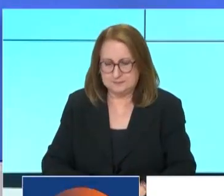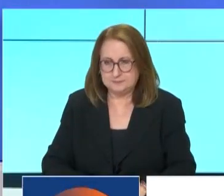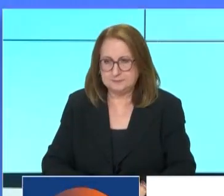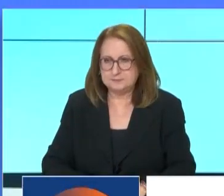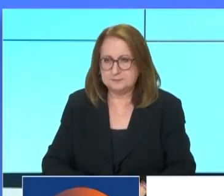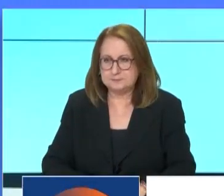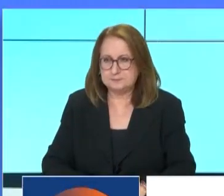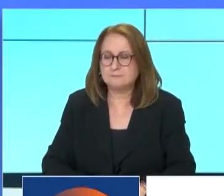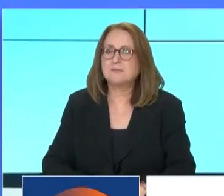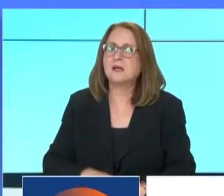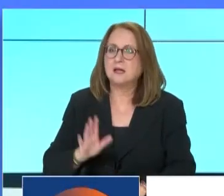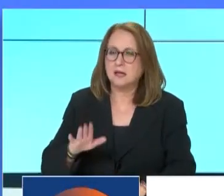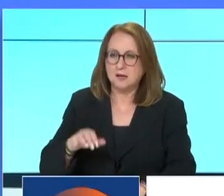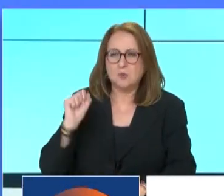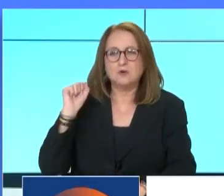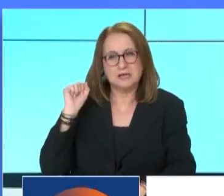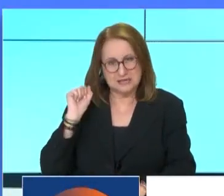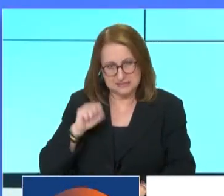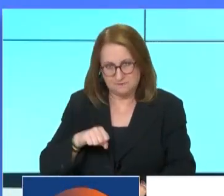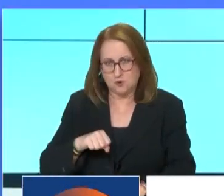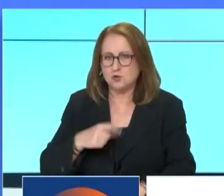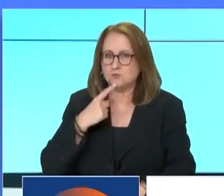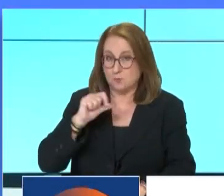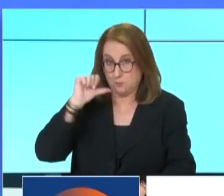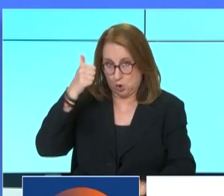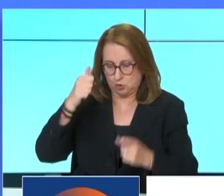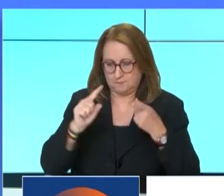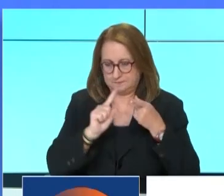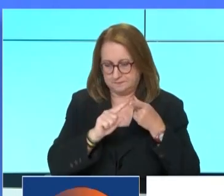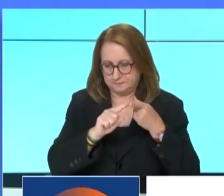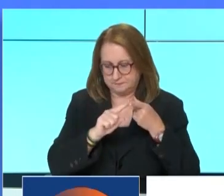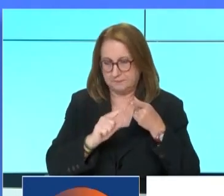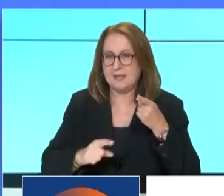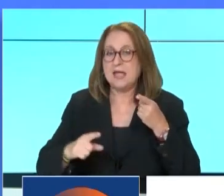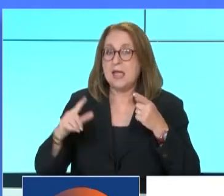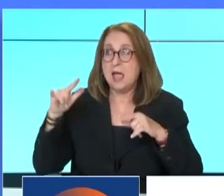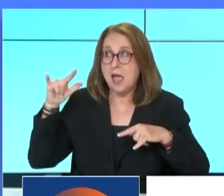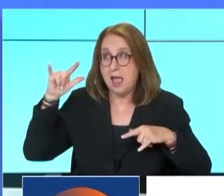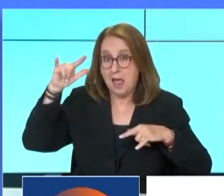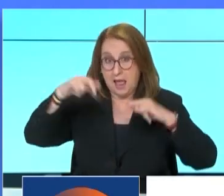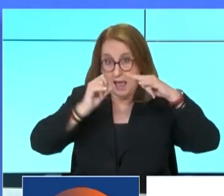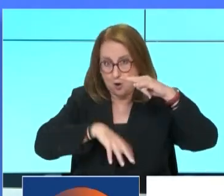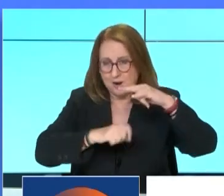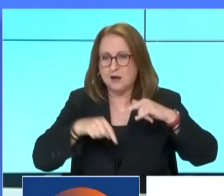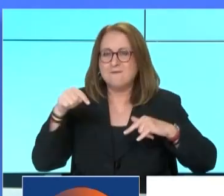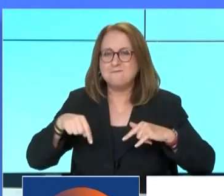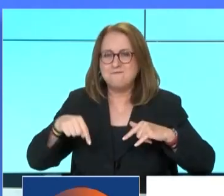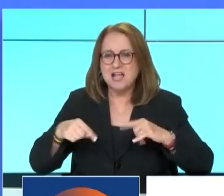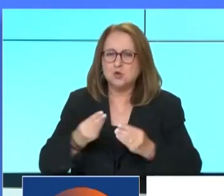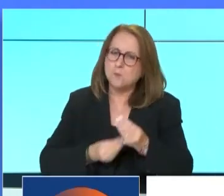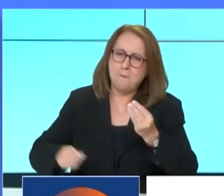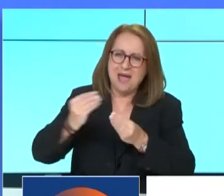Ας συμφωνήσουμε καταρχάς ότι τα ενέργεια μέσα ήταν περισσότερα από κάθε άλλη φορά. Ο κ. Χαρδαλιάς έδωσε τα σχετικά